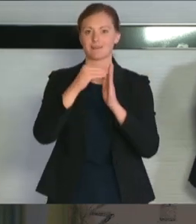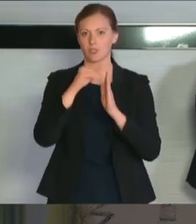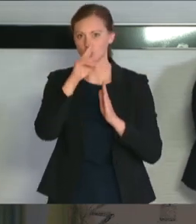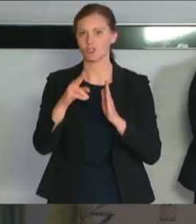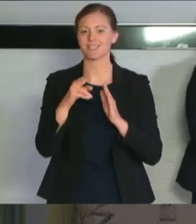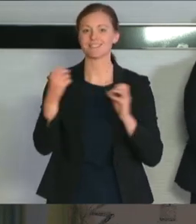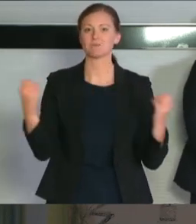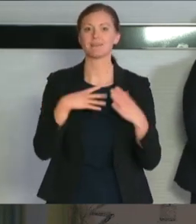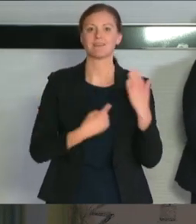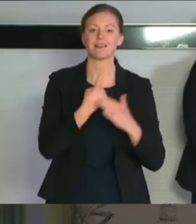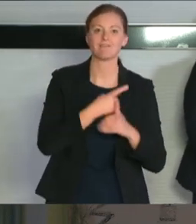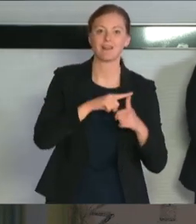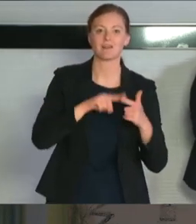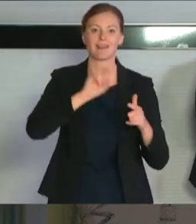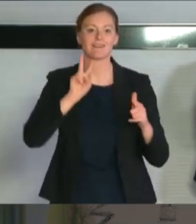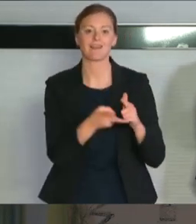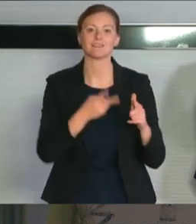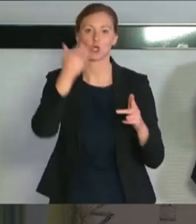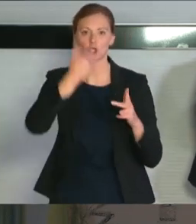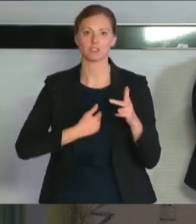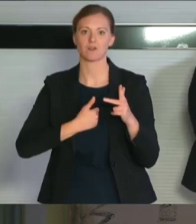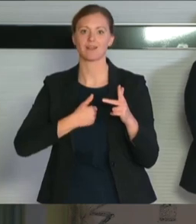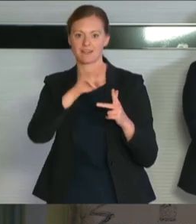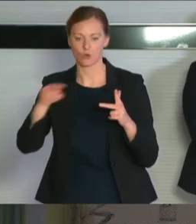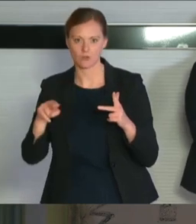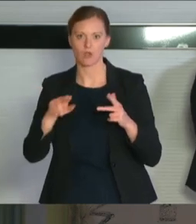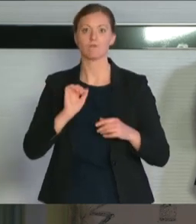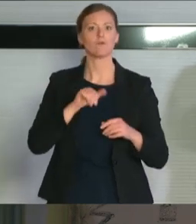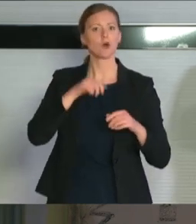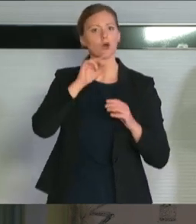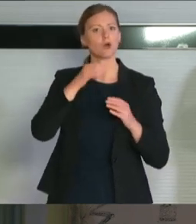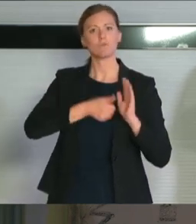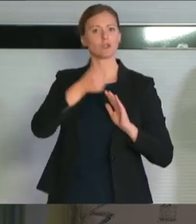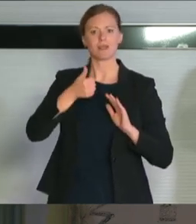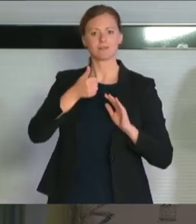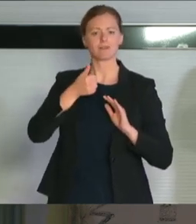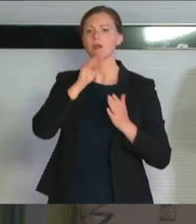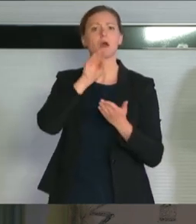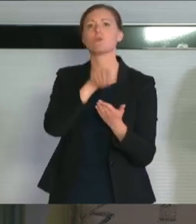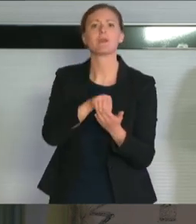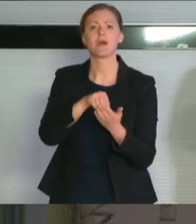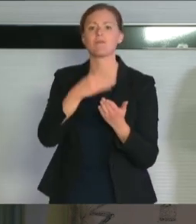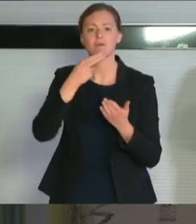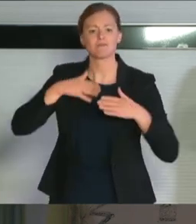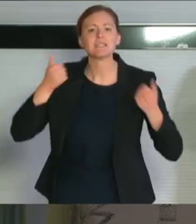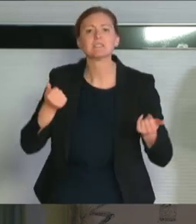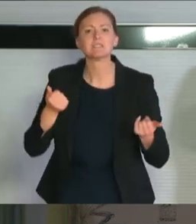smittetilfeller, innleggelser og dødsfall i Norge. Hvorfor rapporterer ikke myndighetene også de som friskmeldt? Vil dette bli gjort etter hvert?